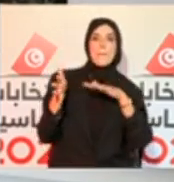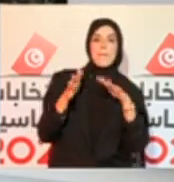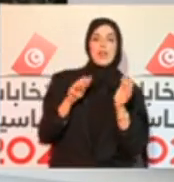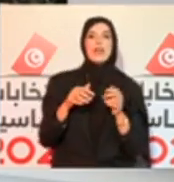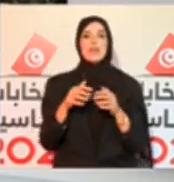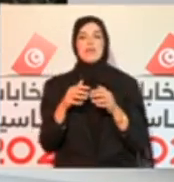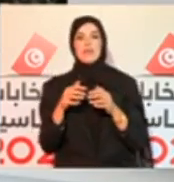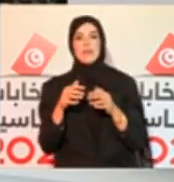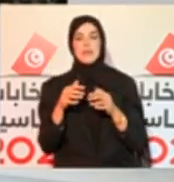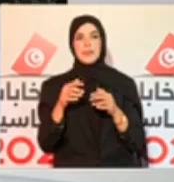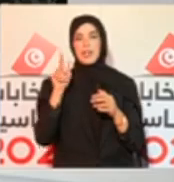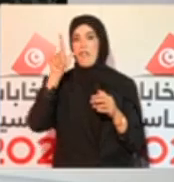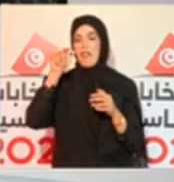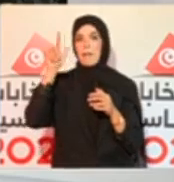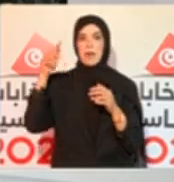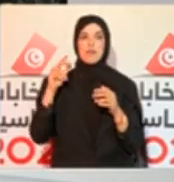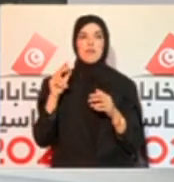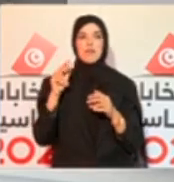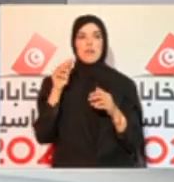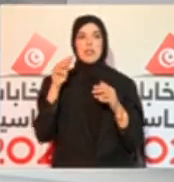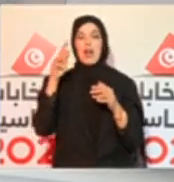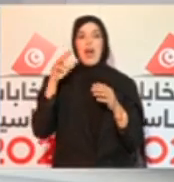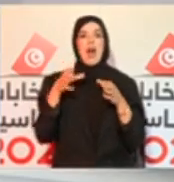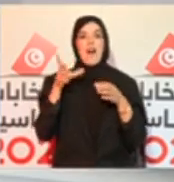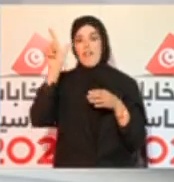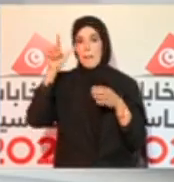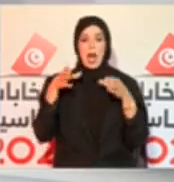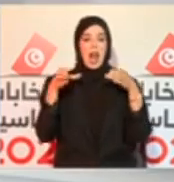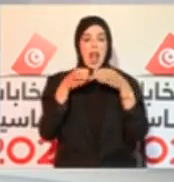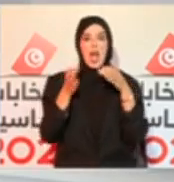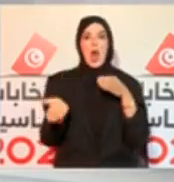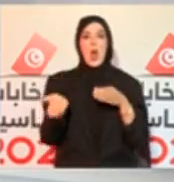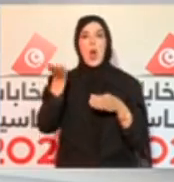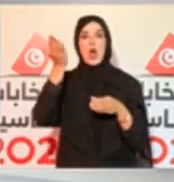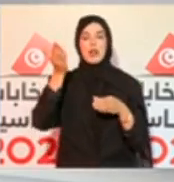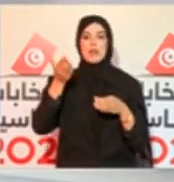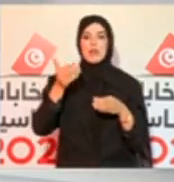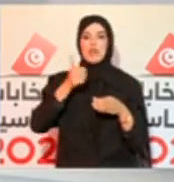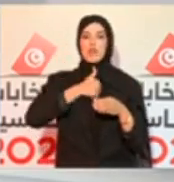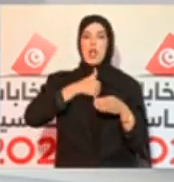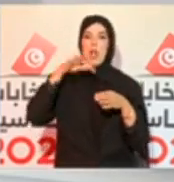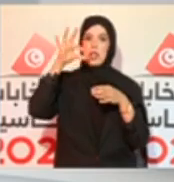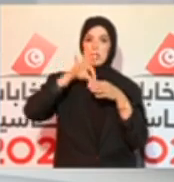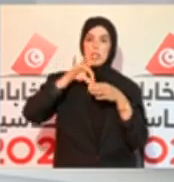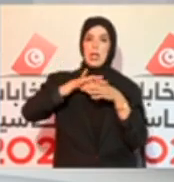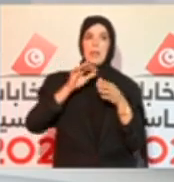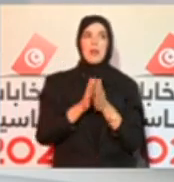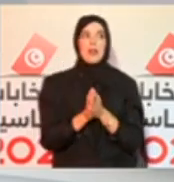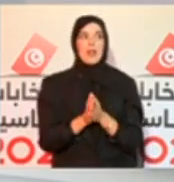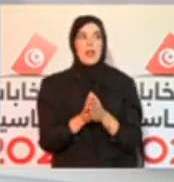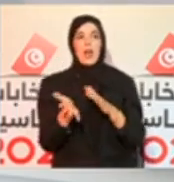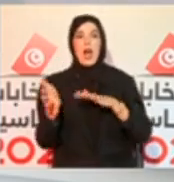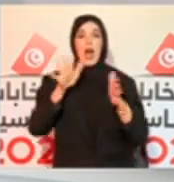مغيار وين متواجده هنا الهيئه العليا مقر الهيئه العليا في موريال بما انه